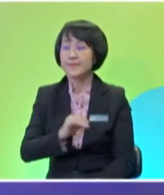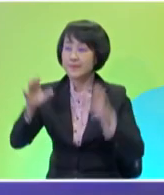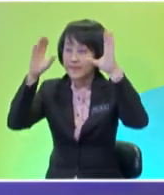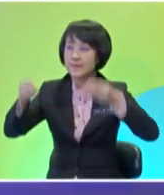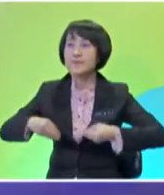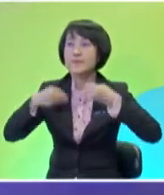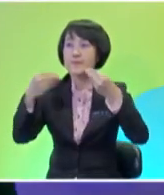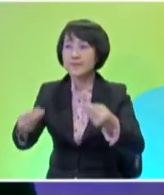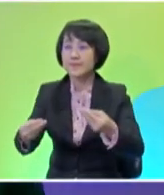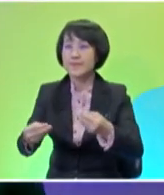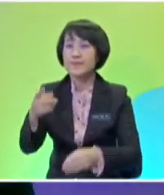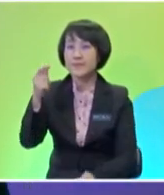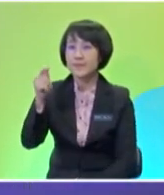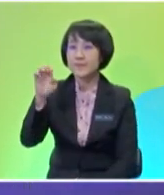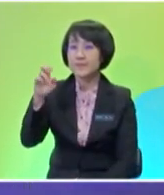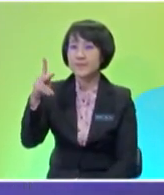saja